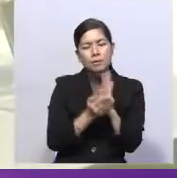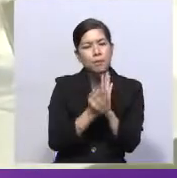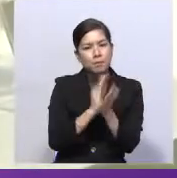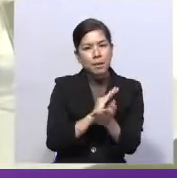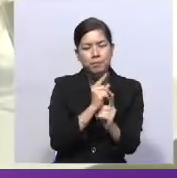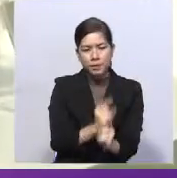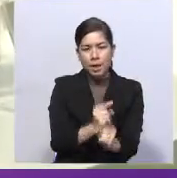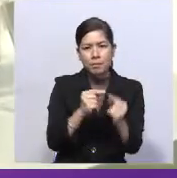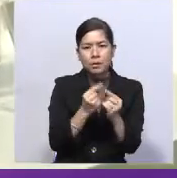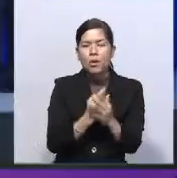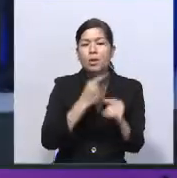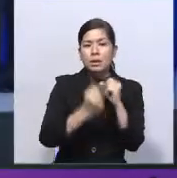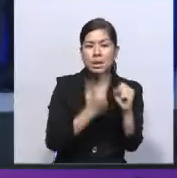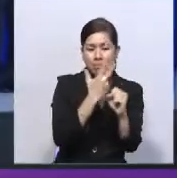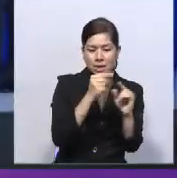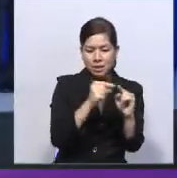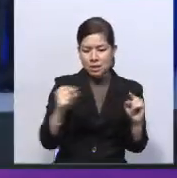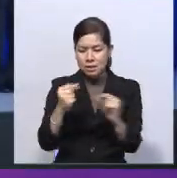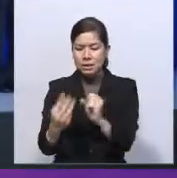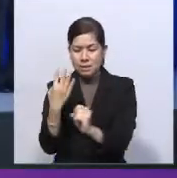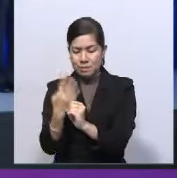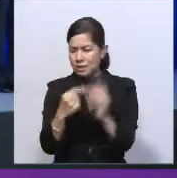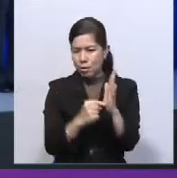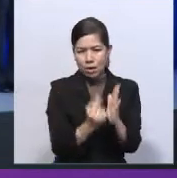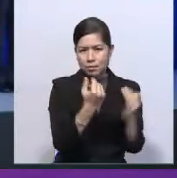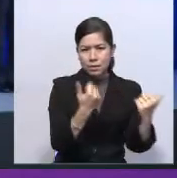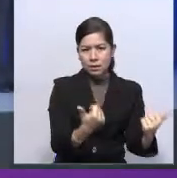ใหม่ในช่วง 3-4 ปีนับจากนี